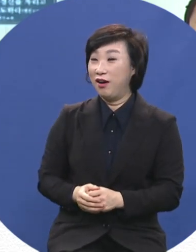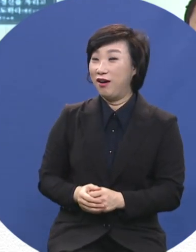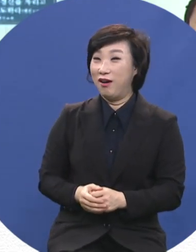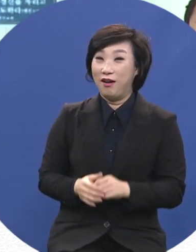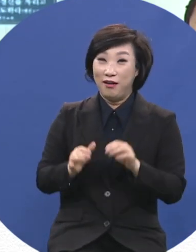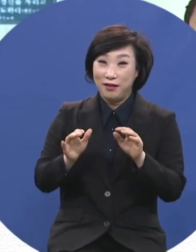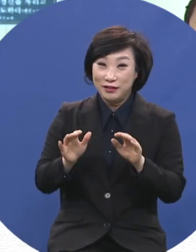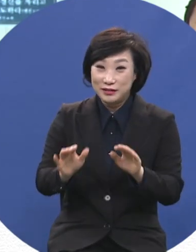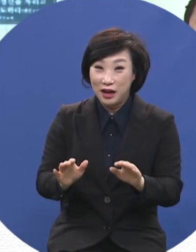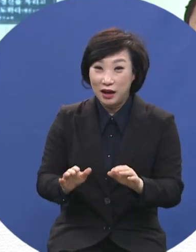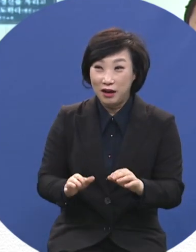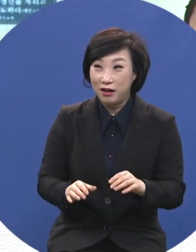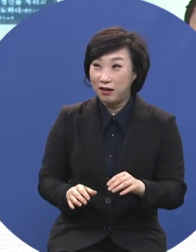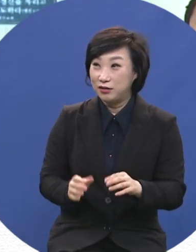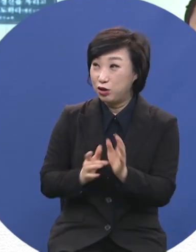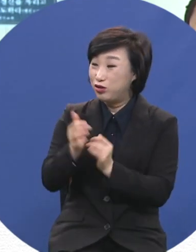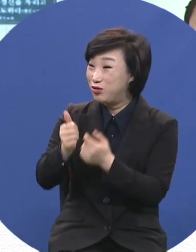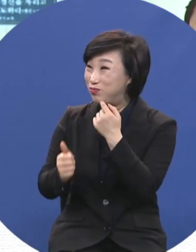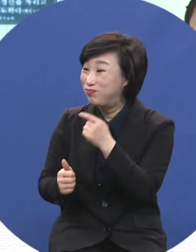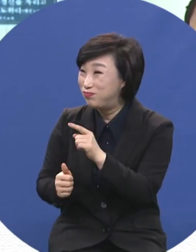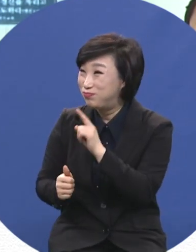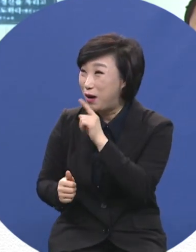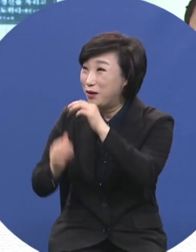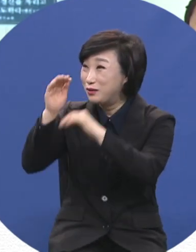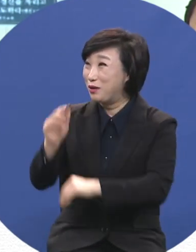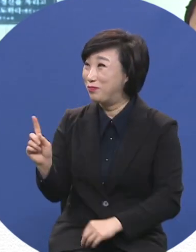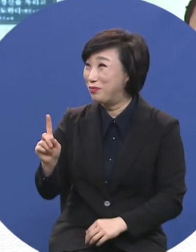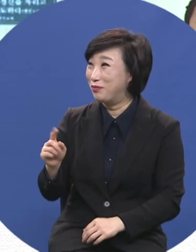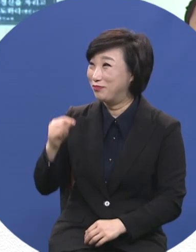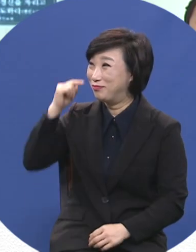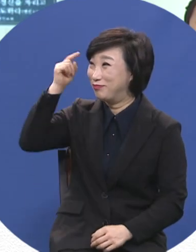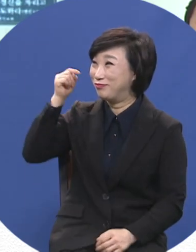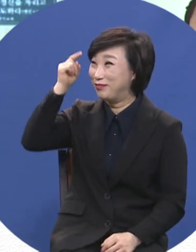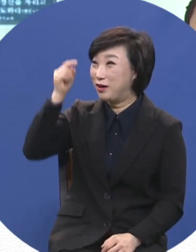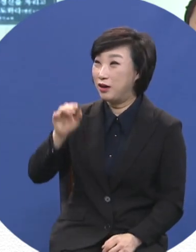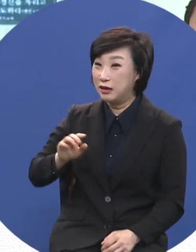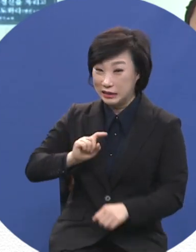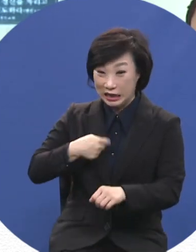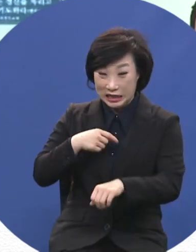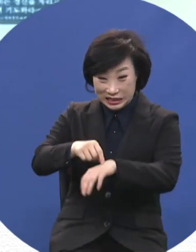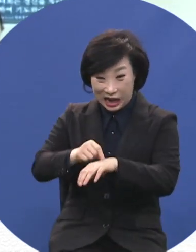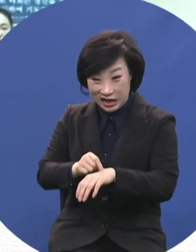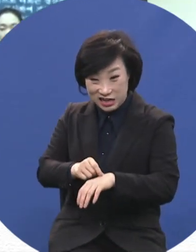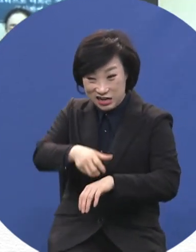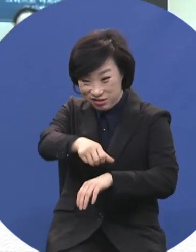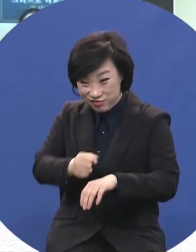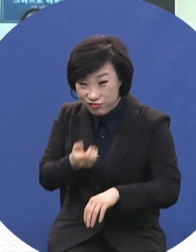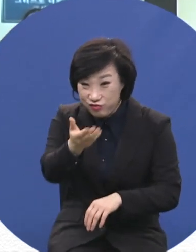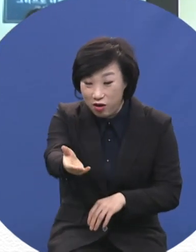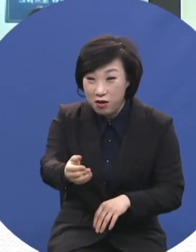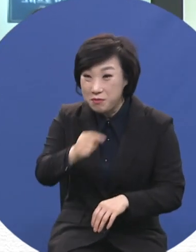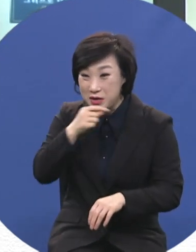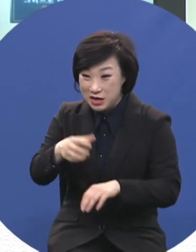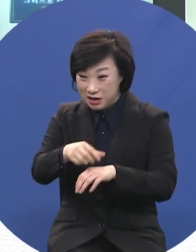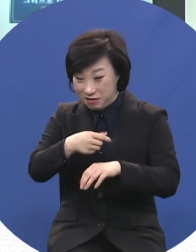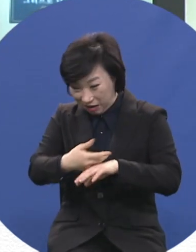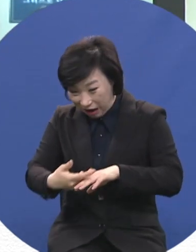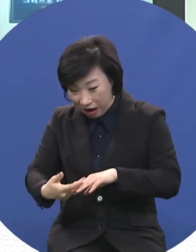하니까 정신병자처럼 들려. 아니 어떻게 저 사람이 제 살을 주고 제 피를 줘서